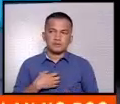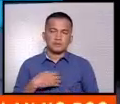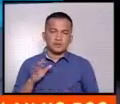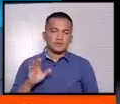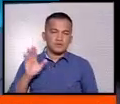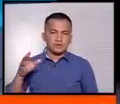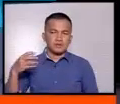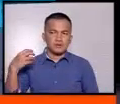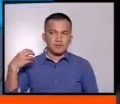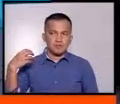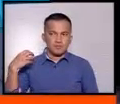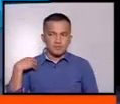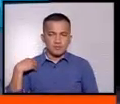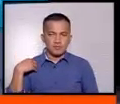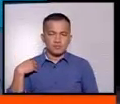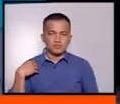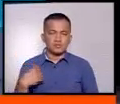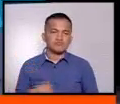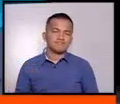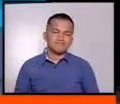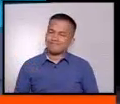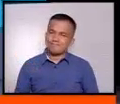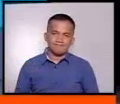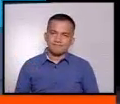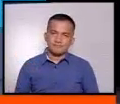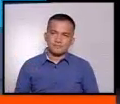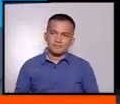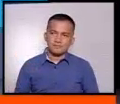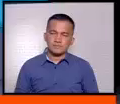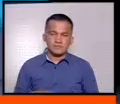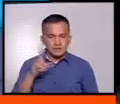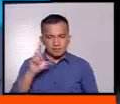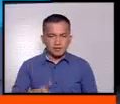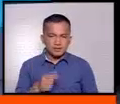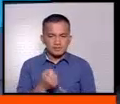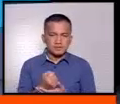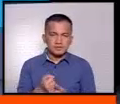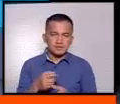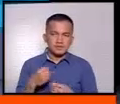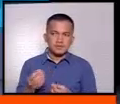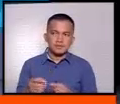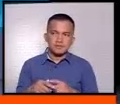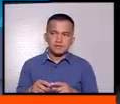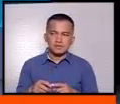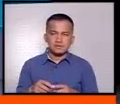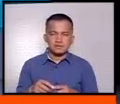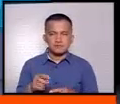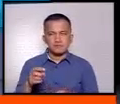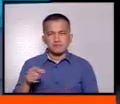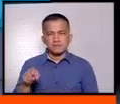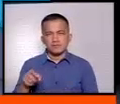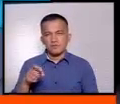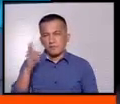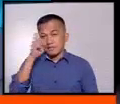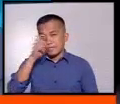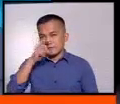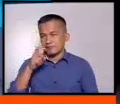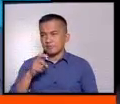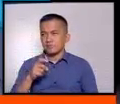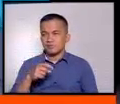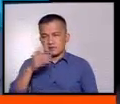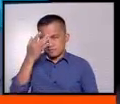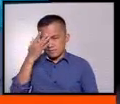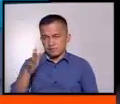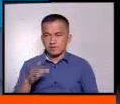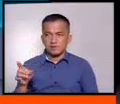ang amo nilang hindi sobrang baba magpasahod, kundi tuso, wise,